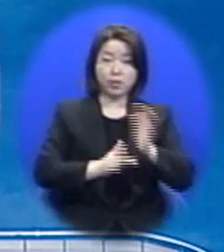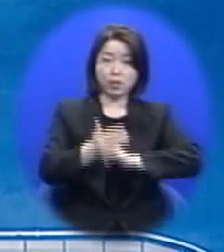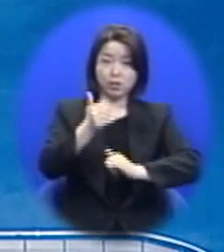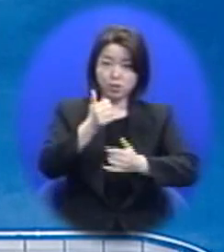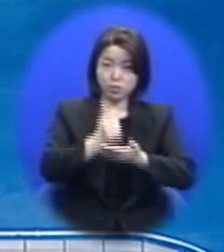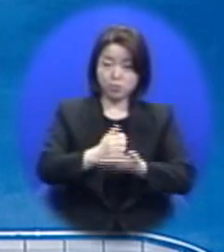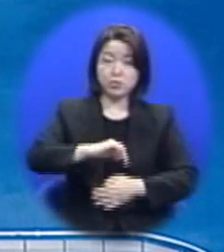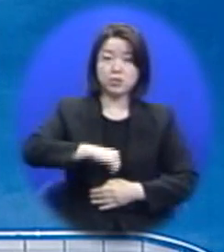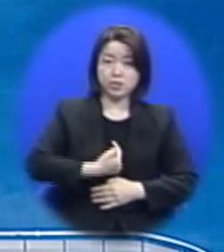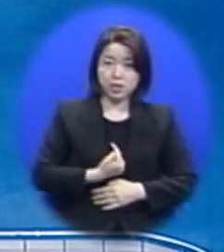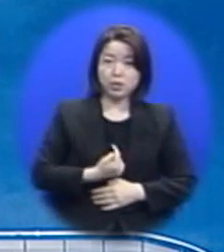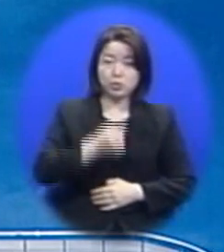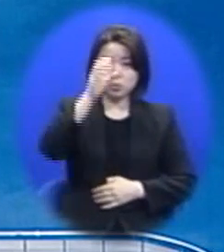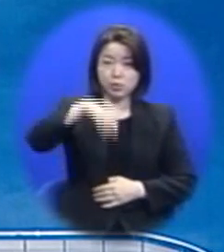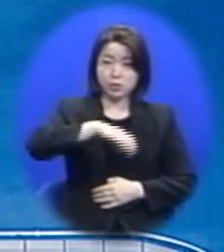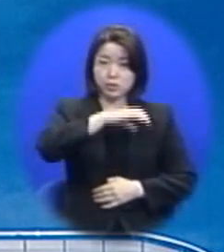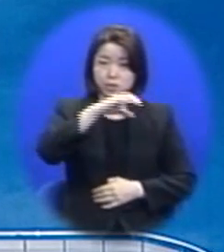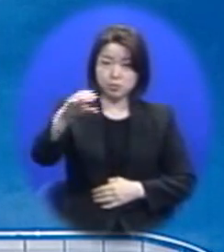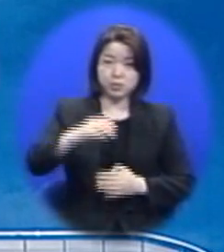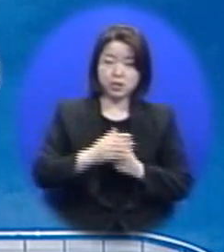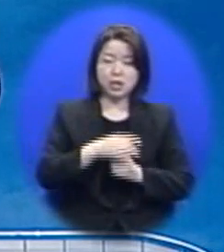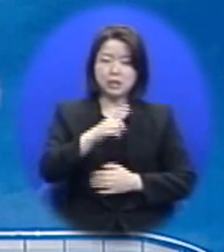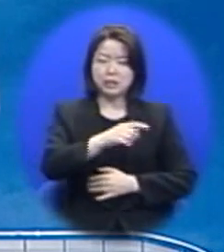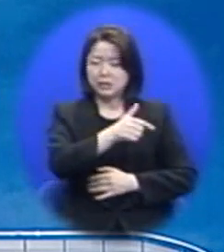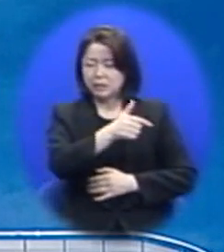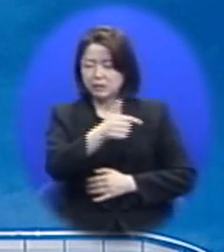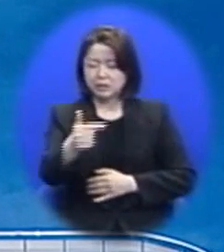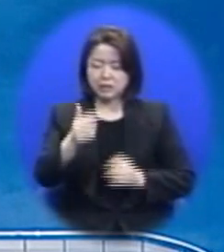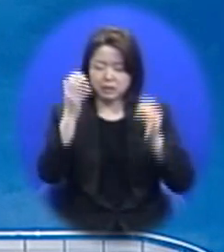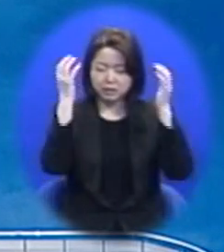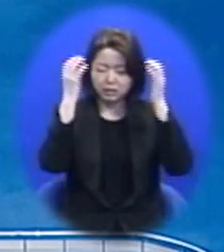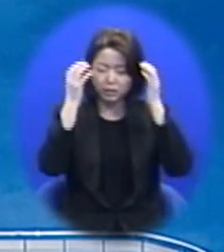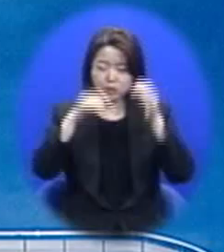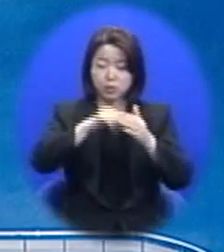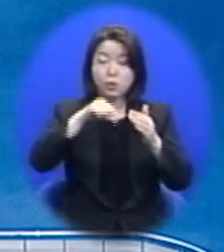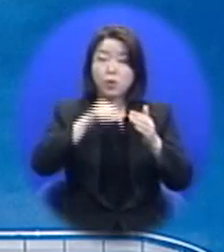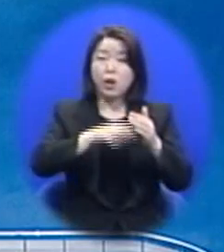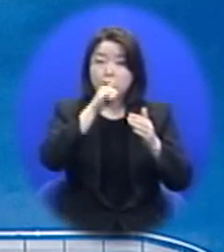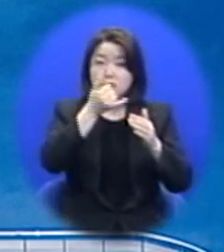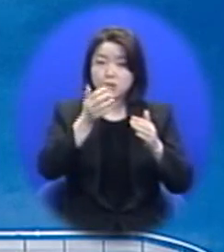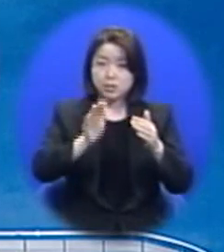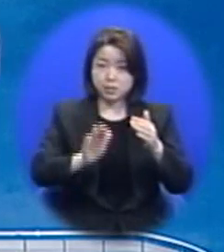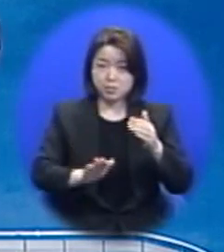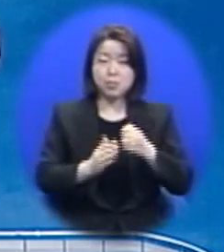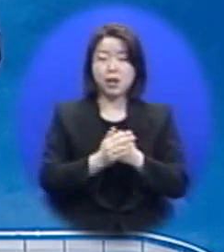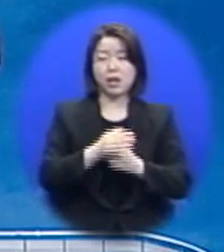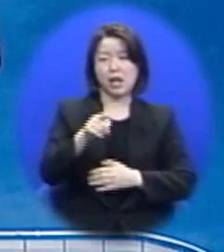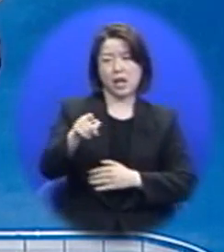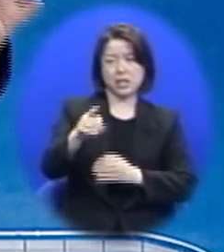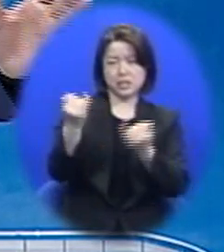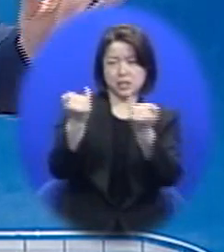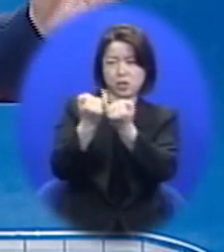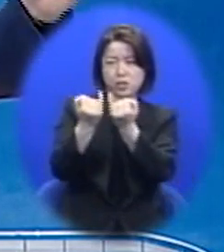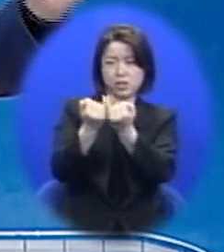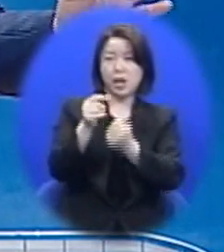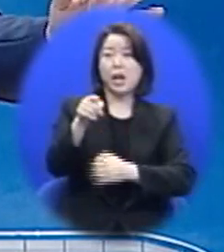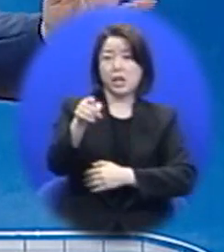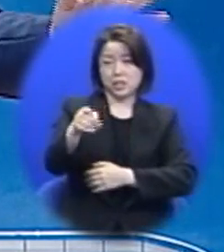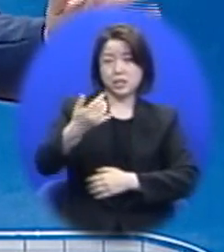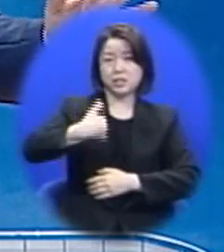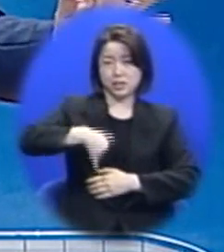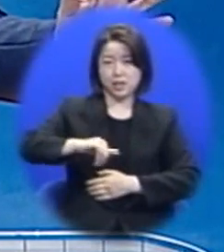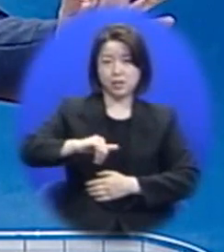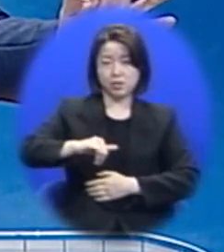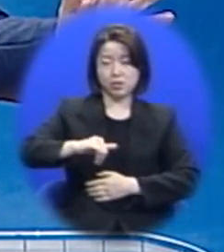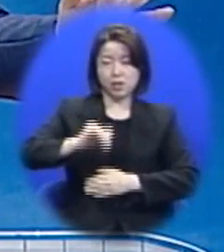예수님은 당신도 십자가의 극한 고통 속에 있었지만 그 여인들과 그 여인들의